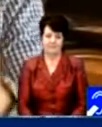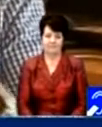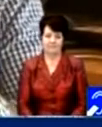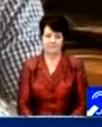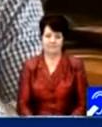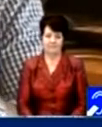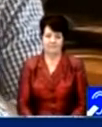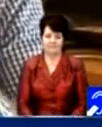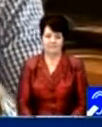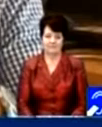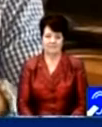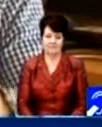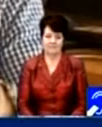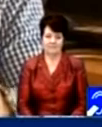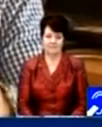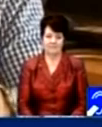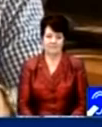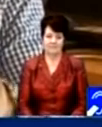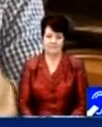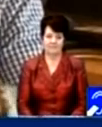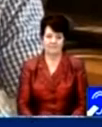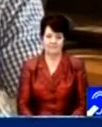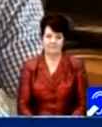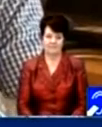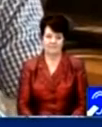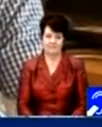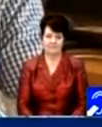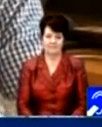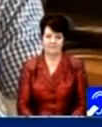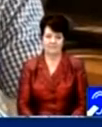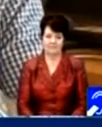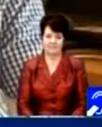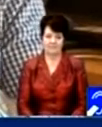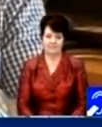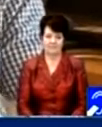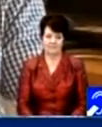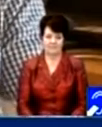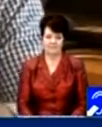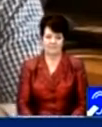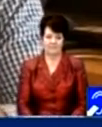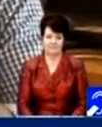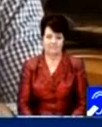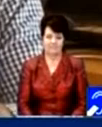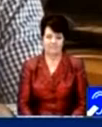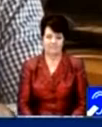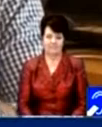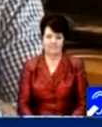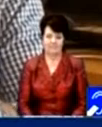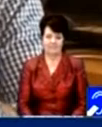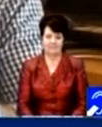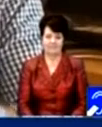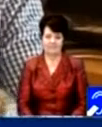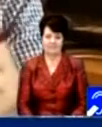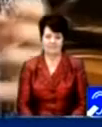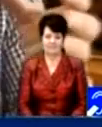τον τουρισμό. Η αναρρίχηση ήρθε και μας έφερε αυτό, το κομμάτι μας έφερε ταυτόχρονα ένα άθλημα, ένα όμορφο άθλημα,